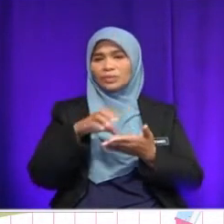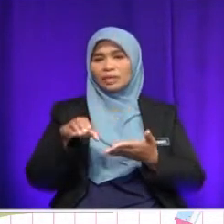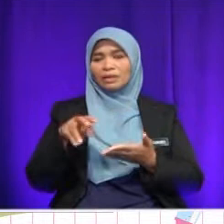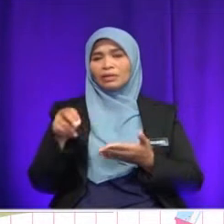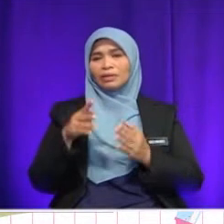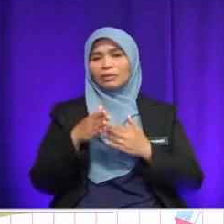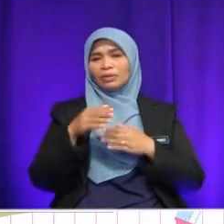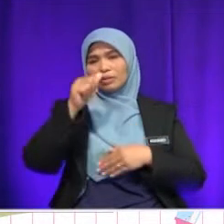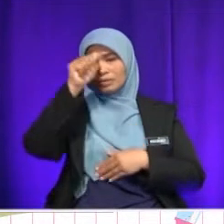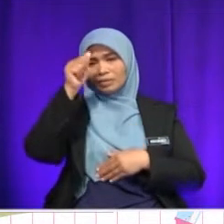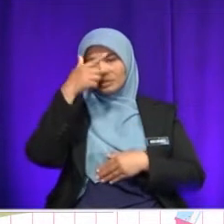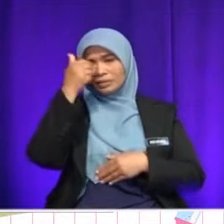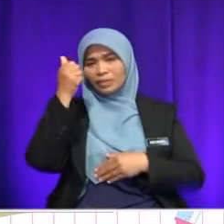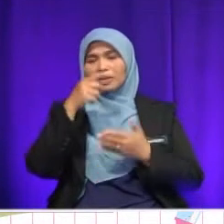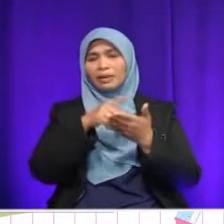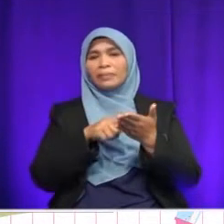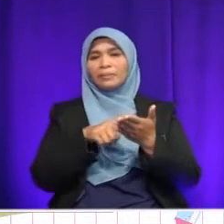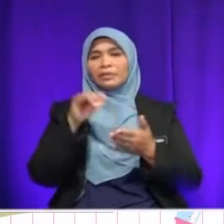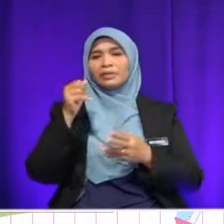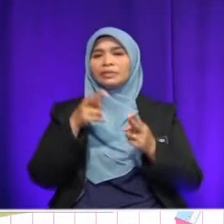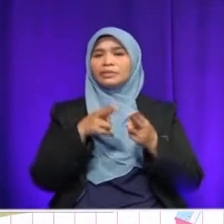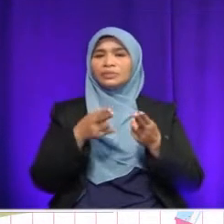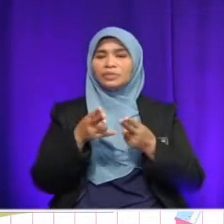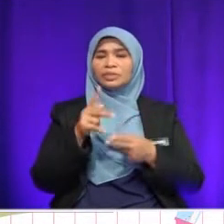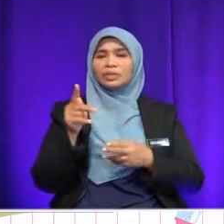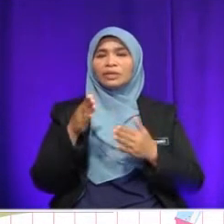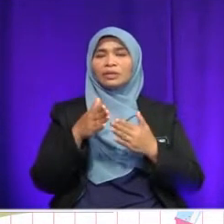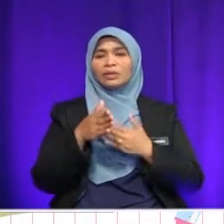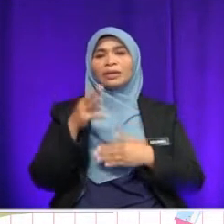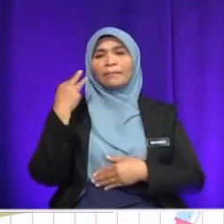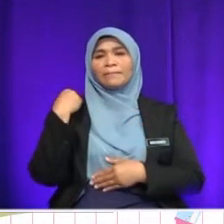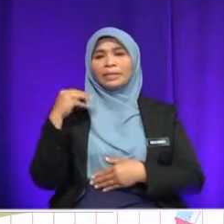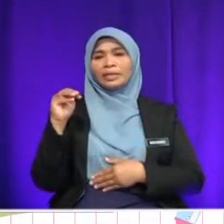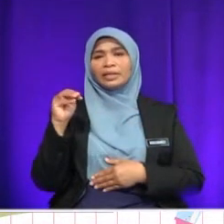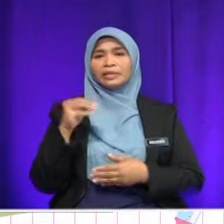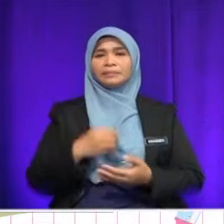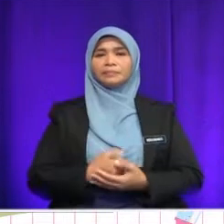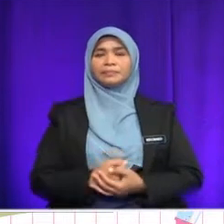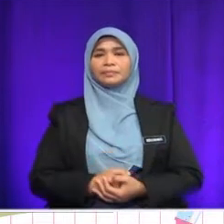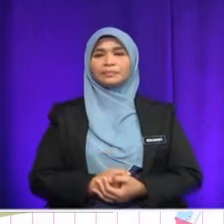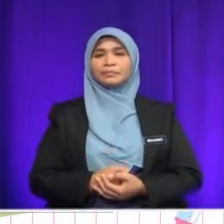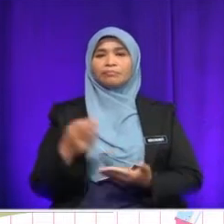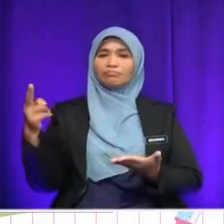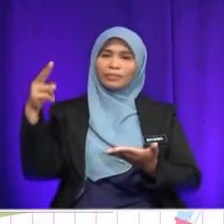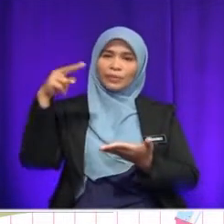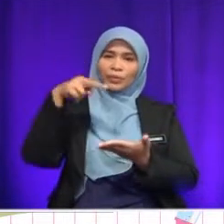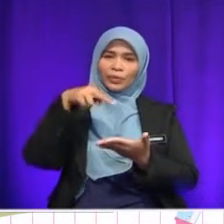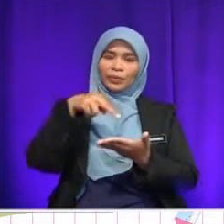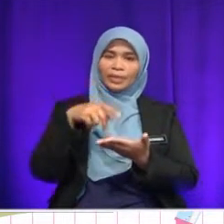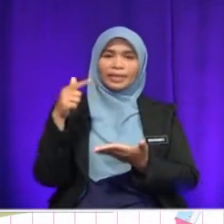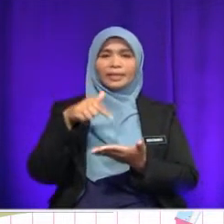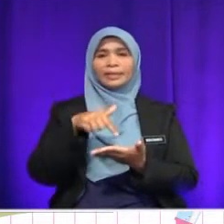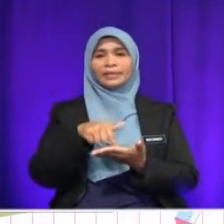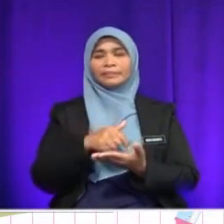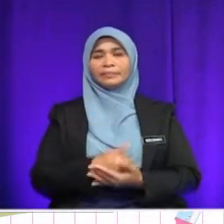disebabkan apa-apa yang diusahakan oleh mereka. Okay, sekali lagi Sofia. Ulaikal ladzina ubsilu bima